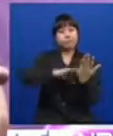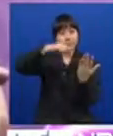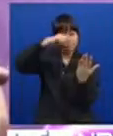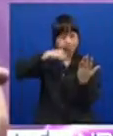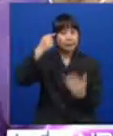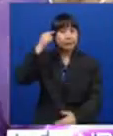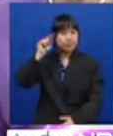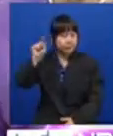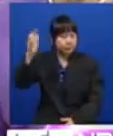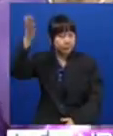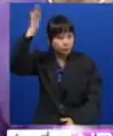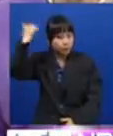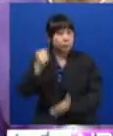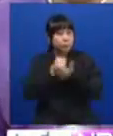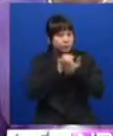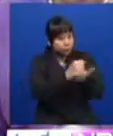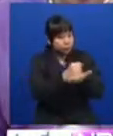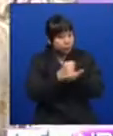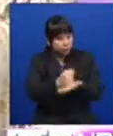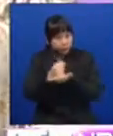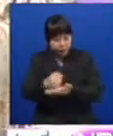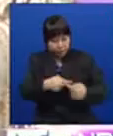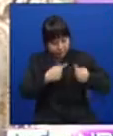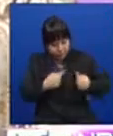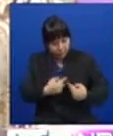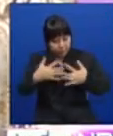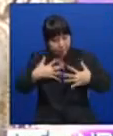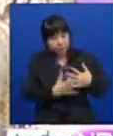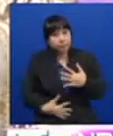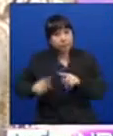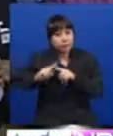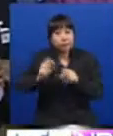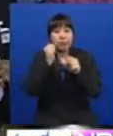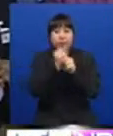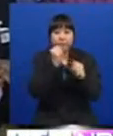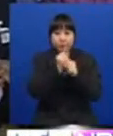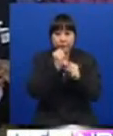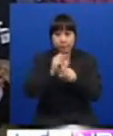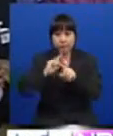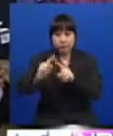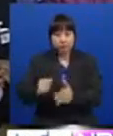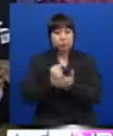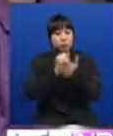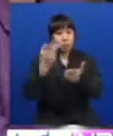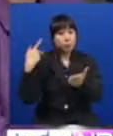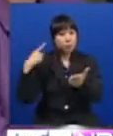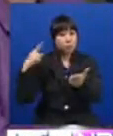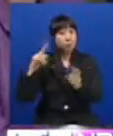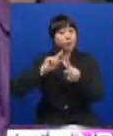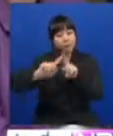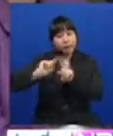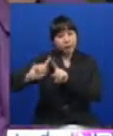สำนึกในพระมหากรุณาธิคุณที่ทรงทุ่มเทพระวรกายประกอบพระราชกรณียกิจเพื่อประโยชน์นานัปการ